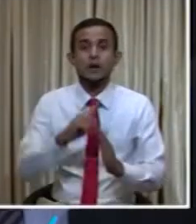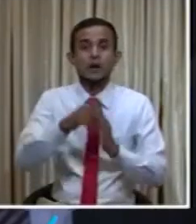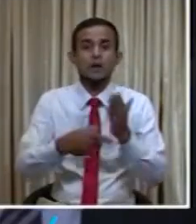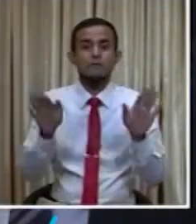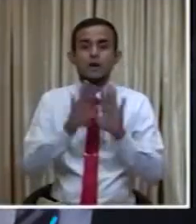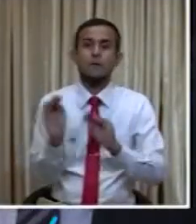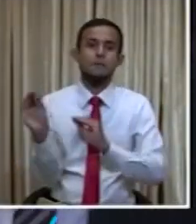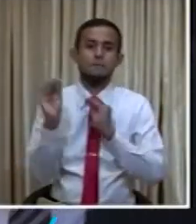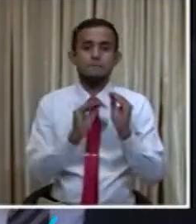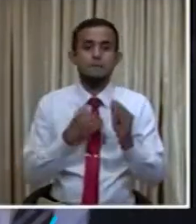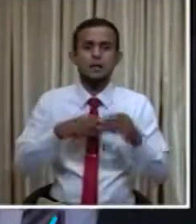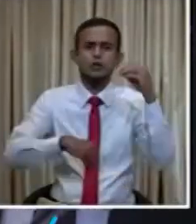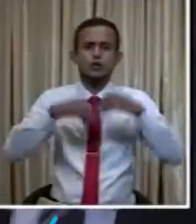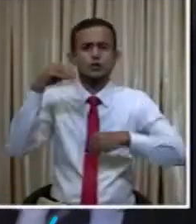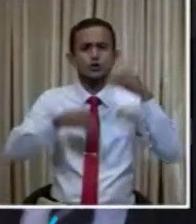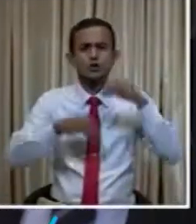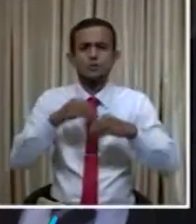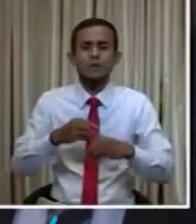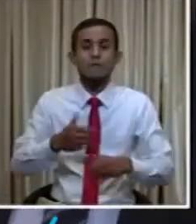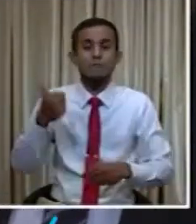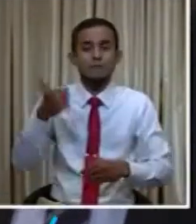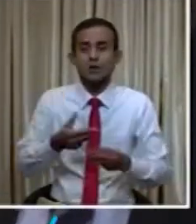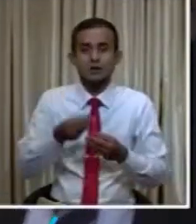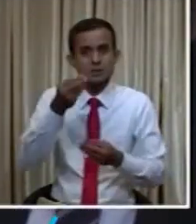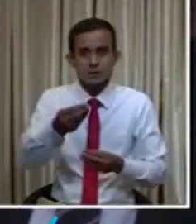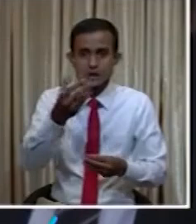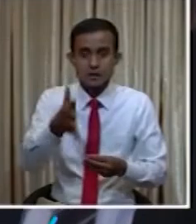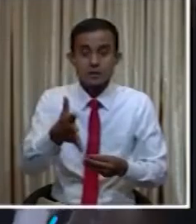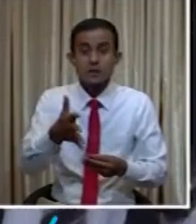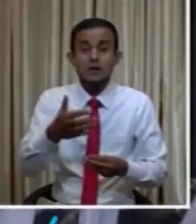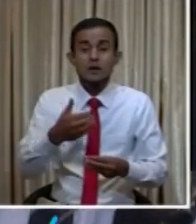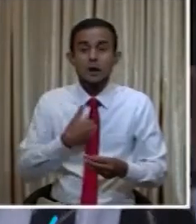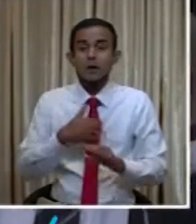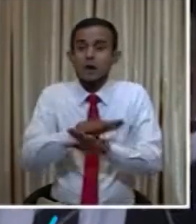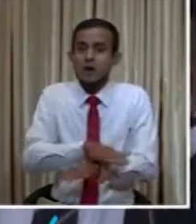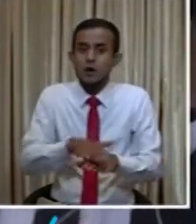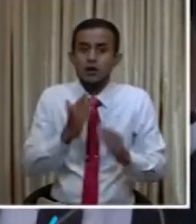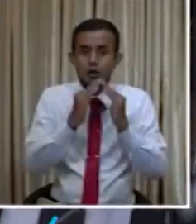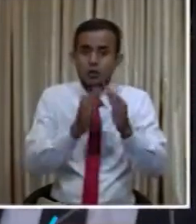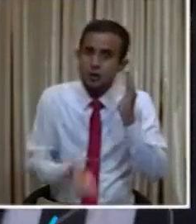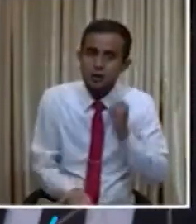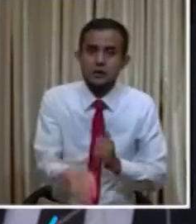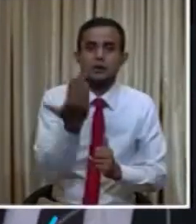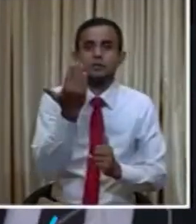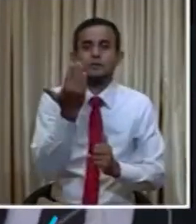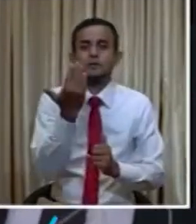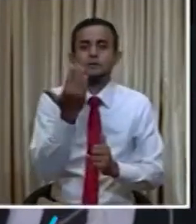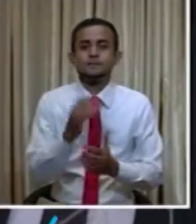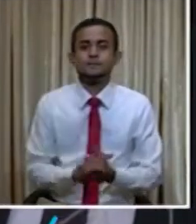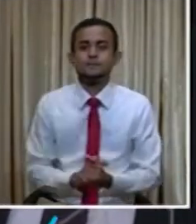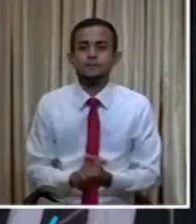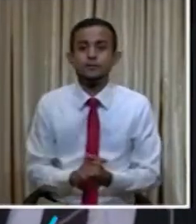priorities that we stand for it is our children who are going to school they will be going through school